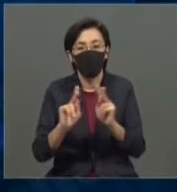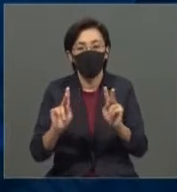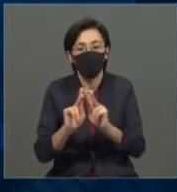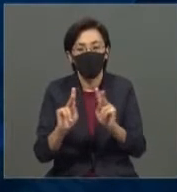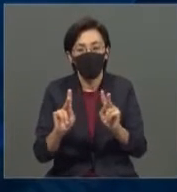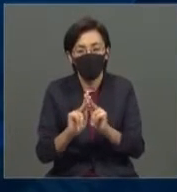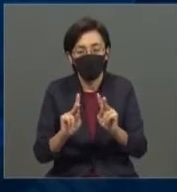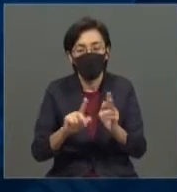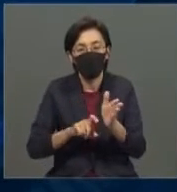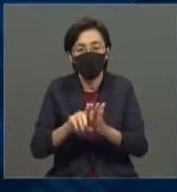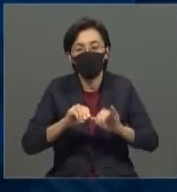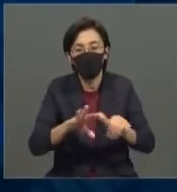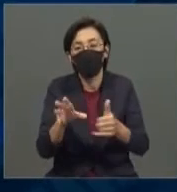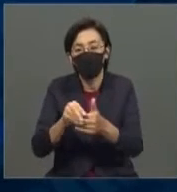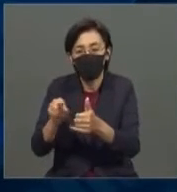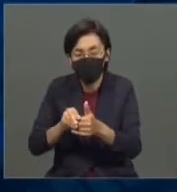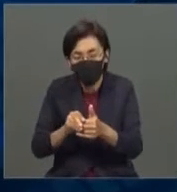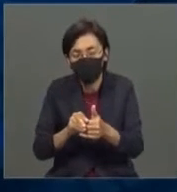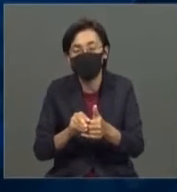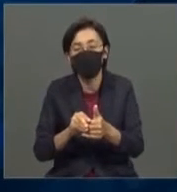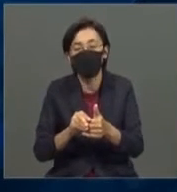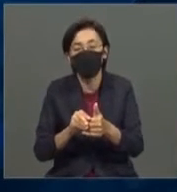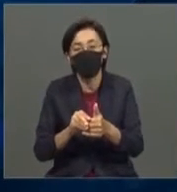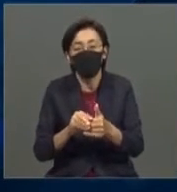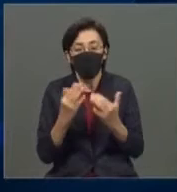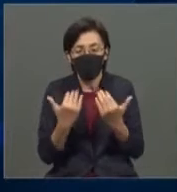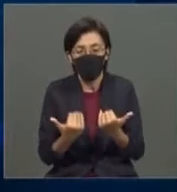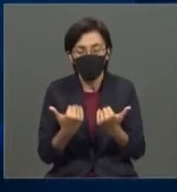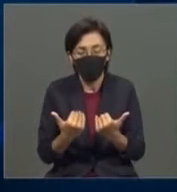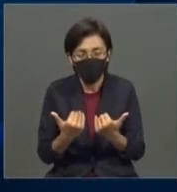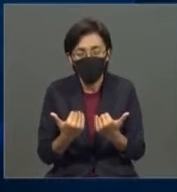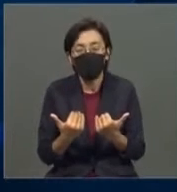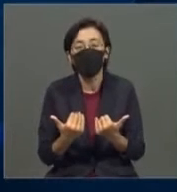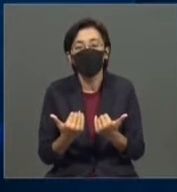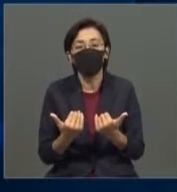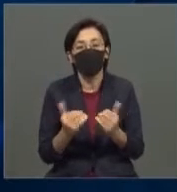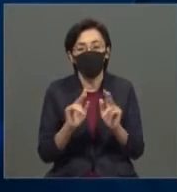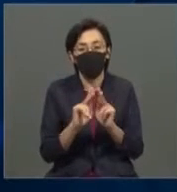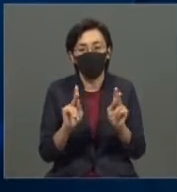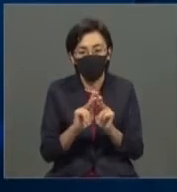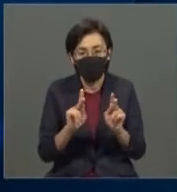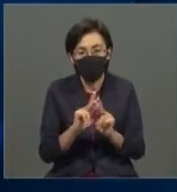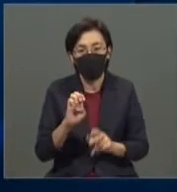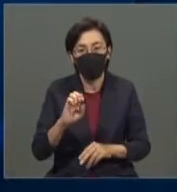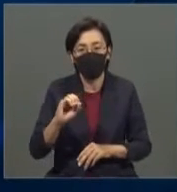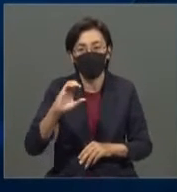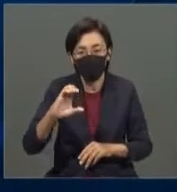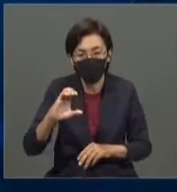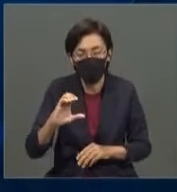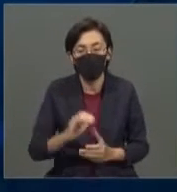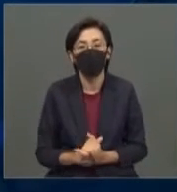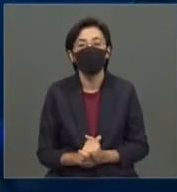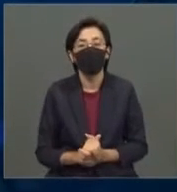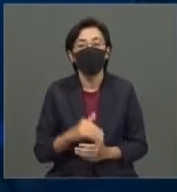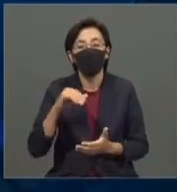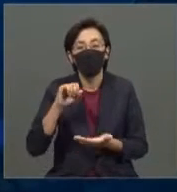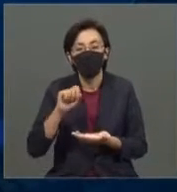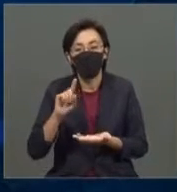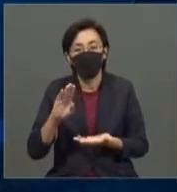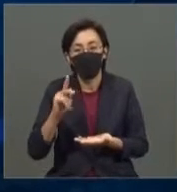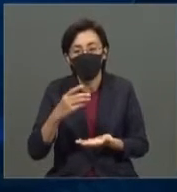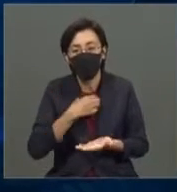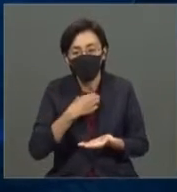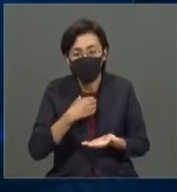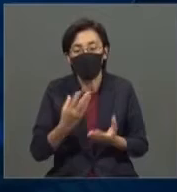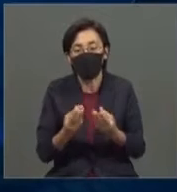การโรคติดต่อของทางและคณะกรรมการ EOC และรวมถึงสปก.สปค.ที่อยากจะดันให้ตัว